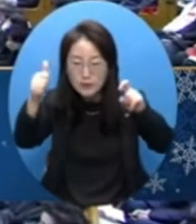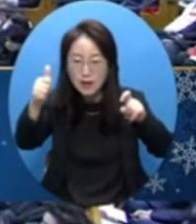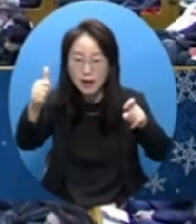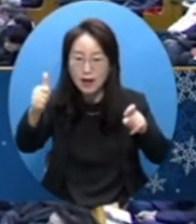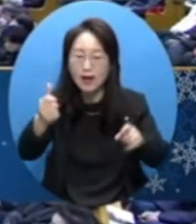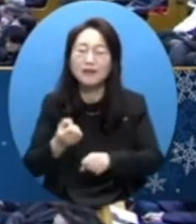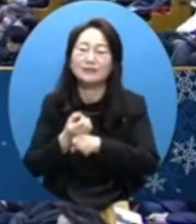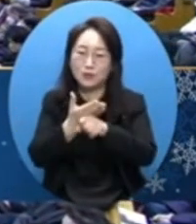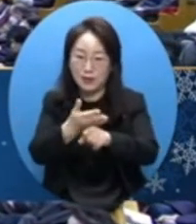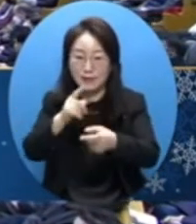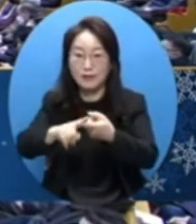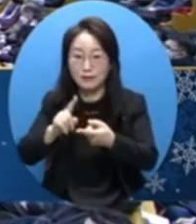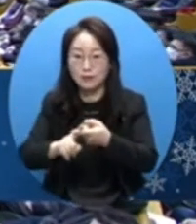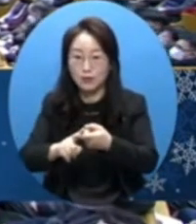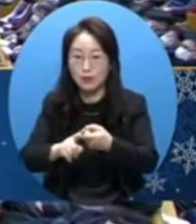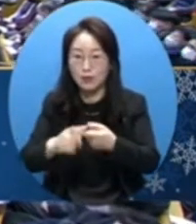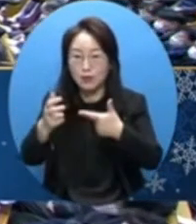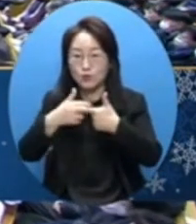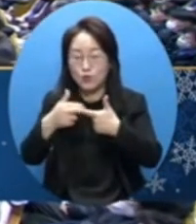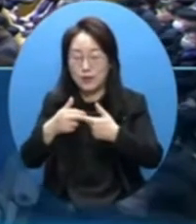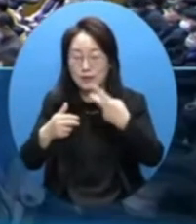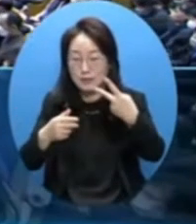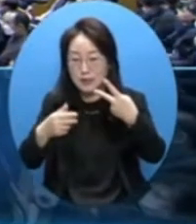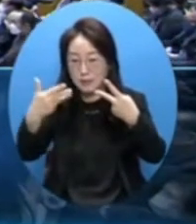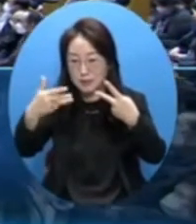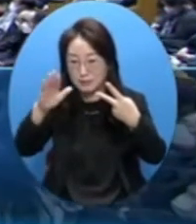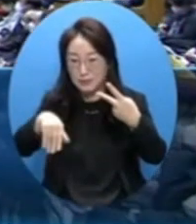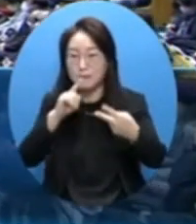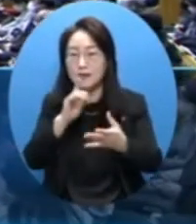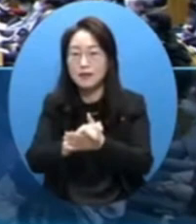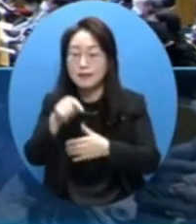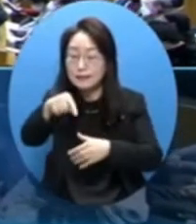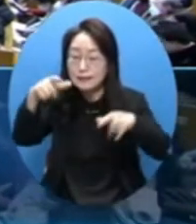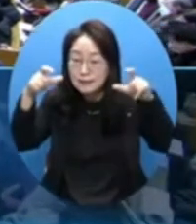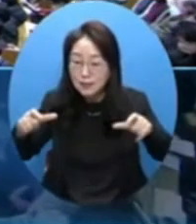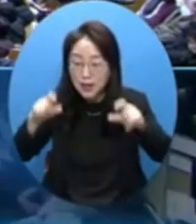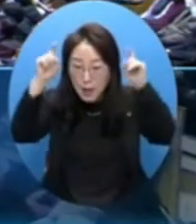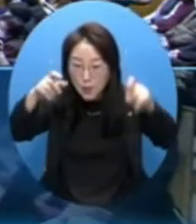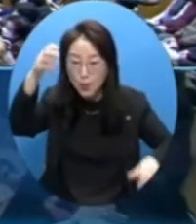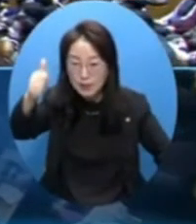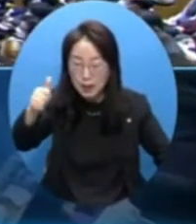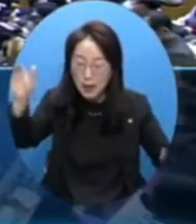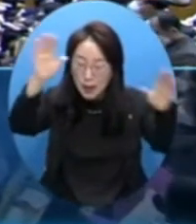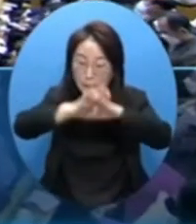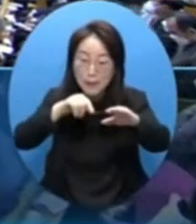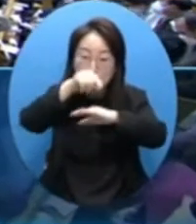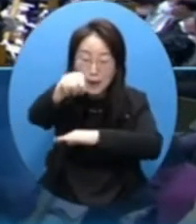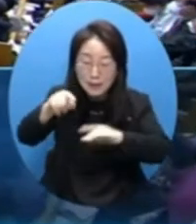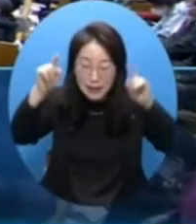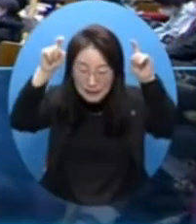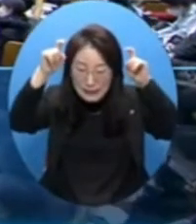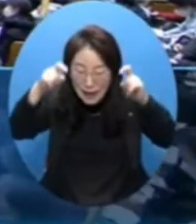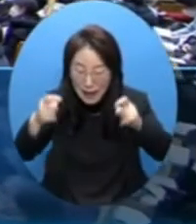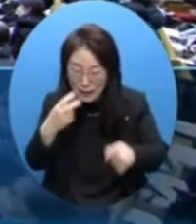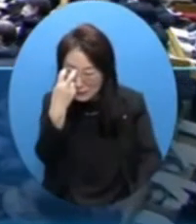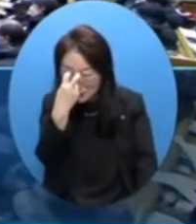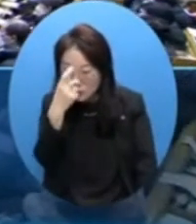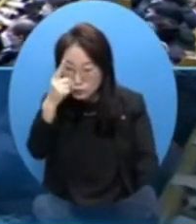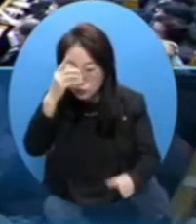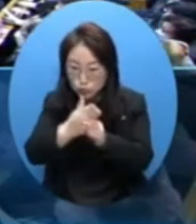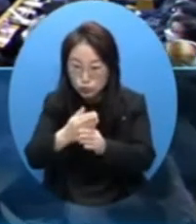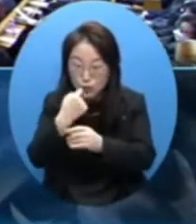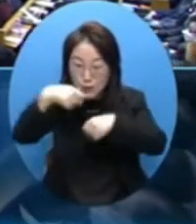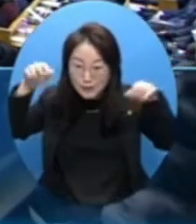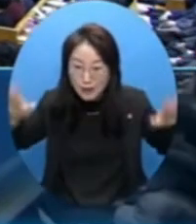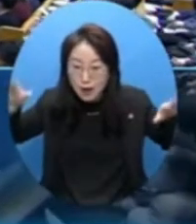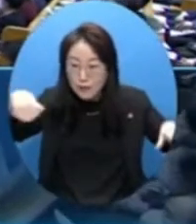목사에게 전한 소식에 대하여 누가복 2장 8절에 설명합니다 그 지역의 목자들이 밤에 밖에서 자기 양떼를 지키더니 주의 사자가 곁에서고